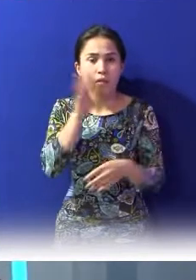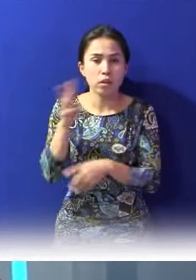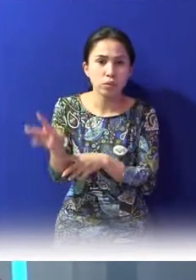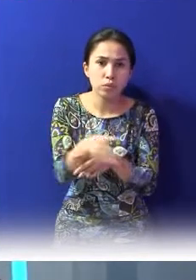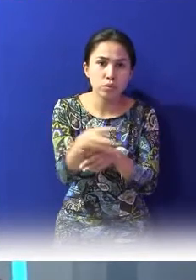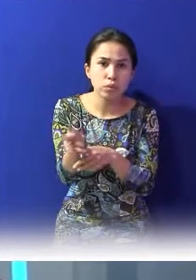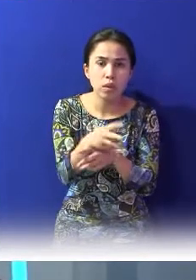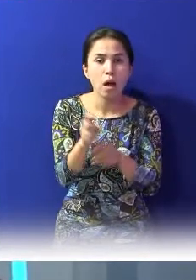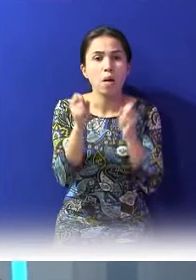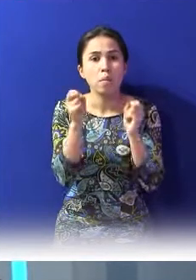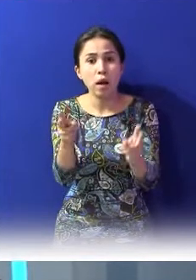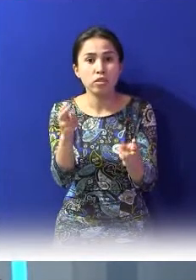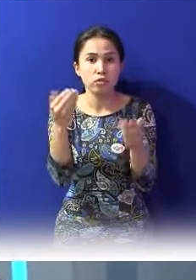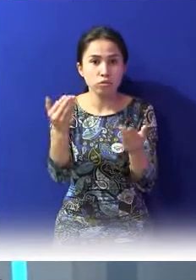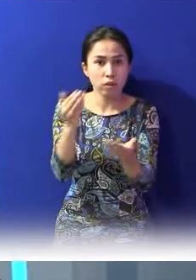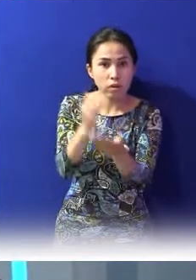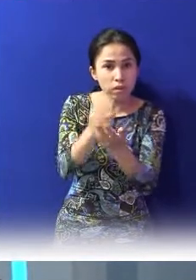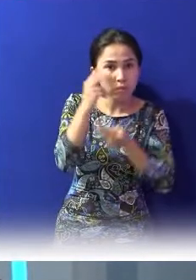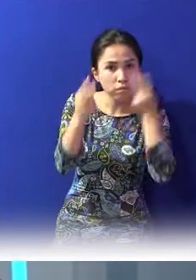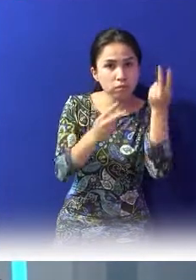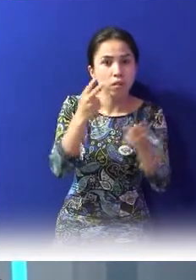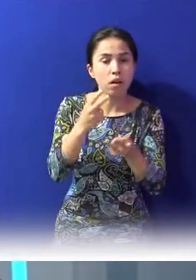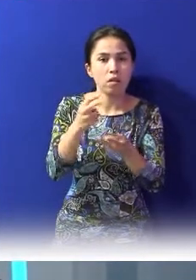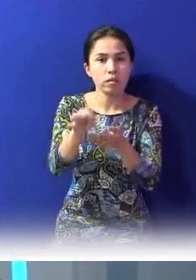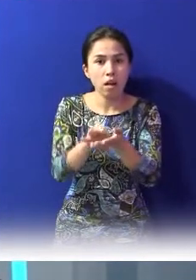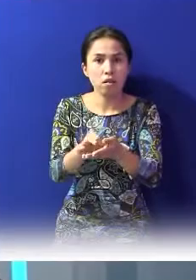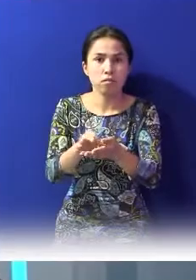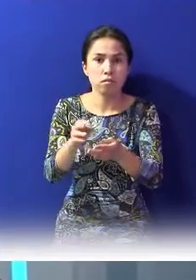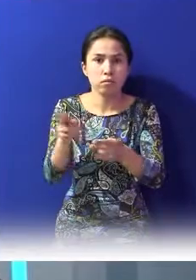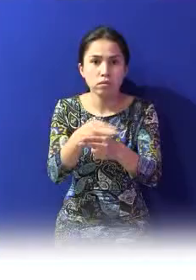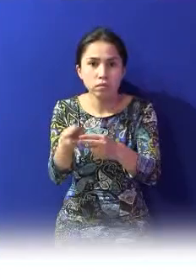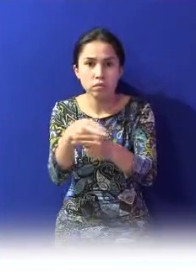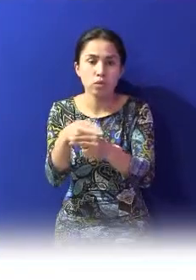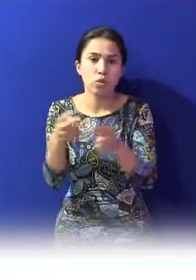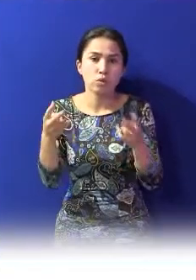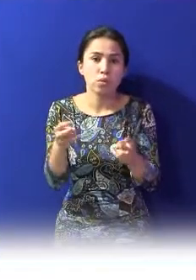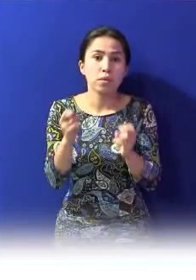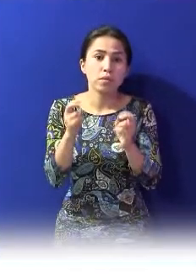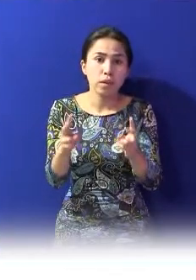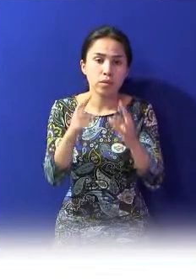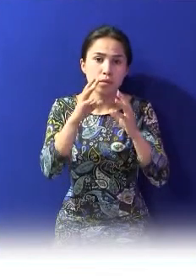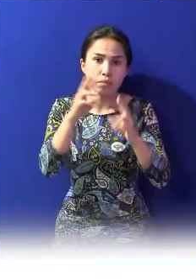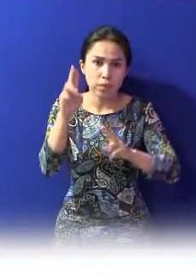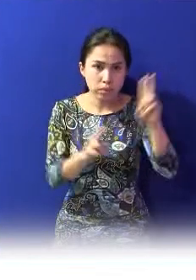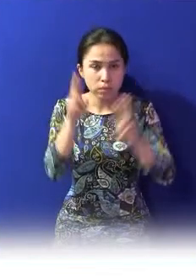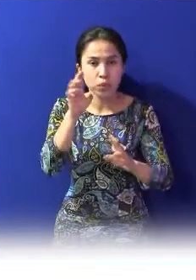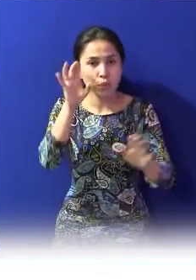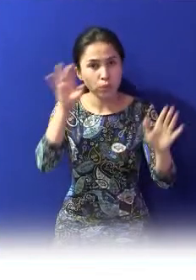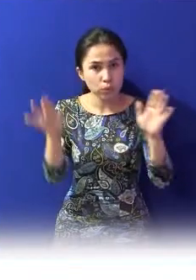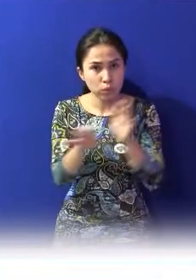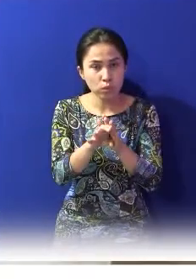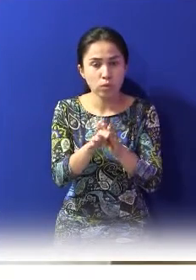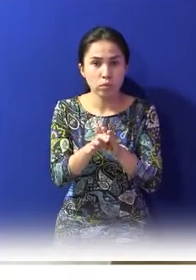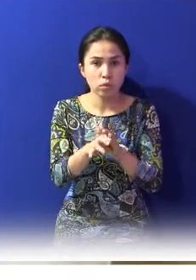бейне конференция арқылы байланысқа шығып, жауаптылардың осы бағыттағы жұмыстарын пысықтады. Өткен жылы Жамбылда кезең-кезеңмен